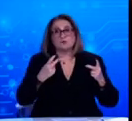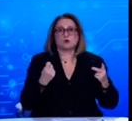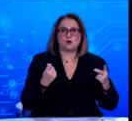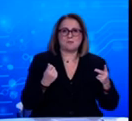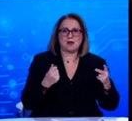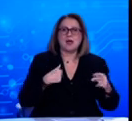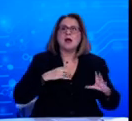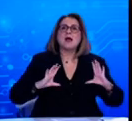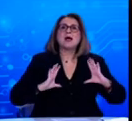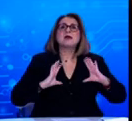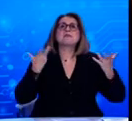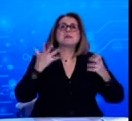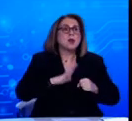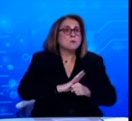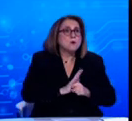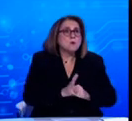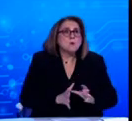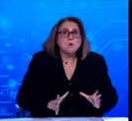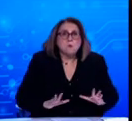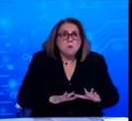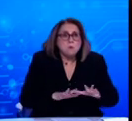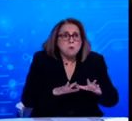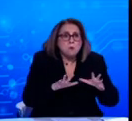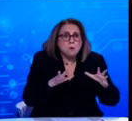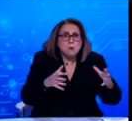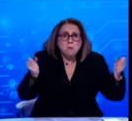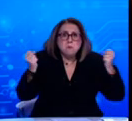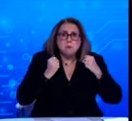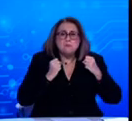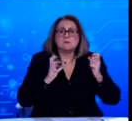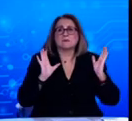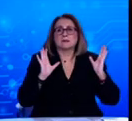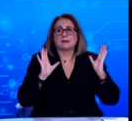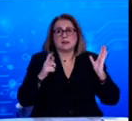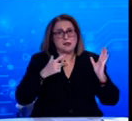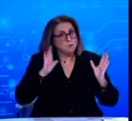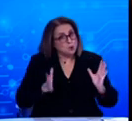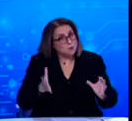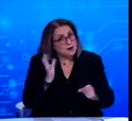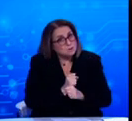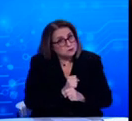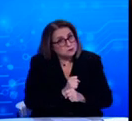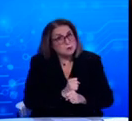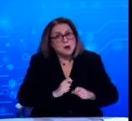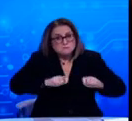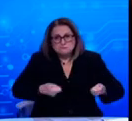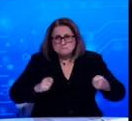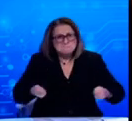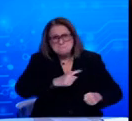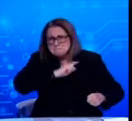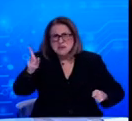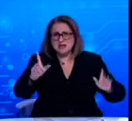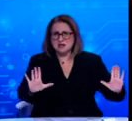πετύχουμε χωρίς αυστηρούς οριζόντιους περιορισμούς, αυτό που αποκαλούμε lockdown? Φυσικά και μπορούμε. Από εμάς